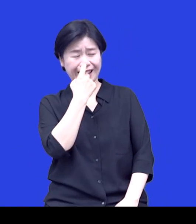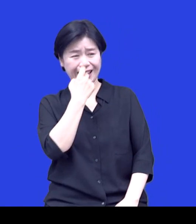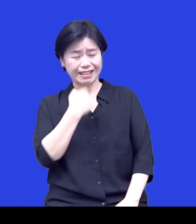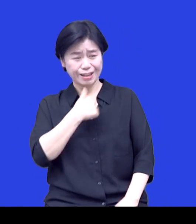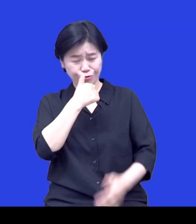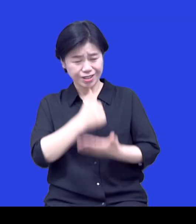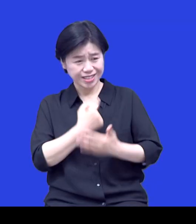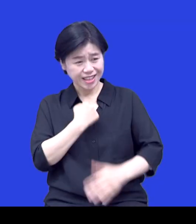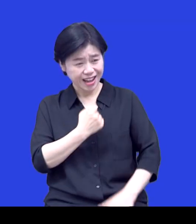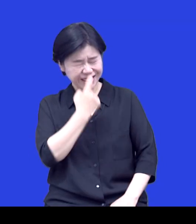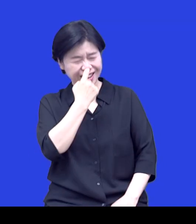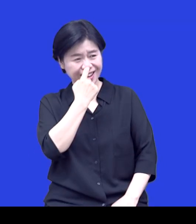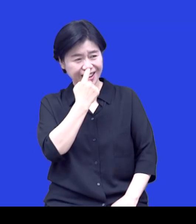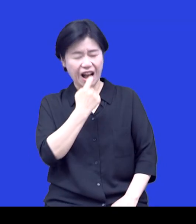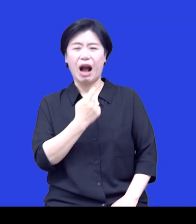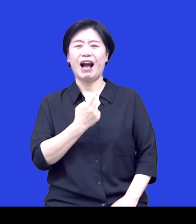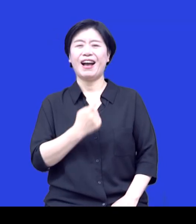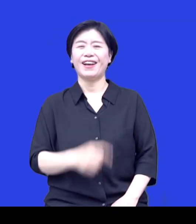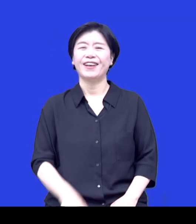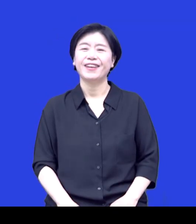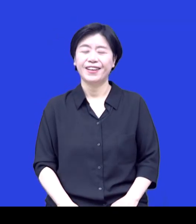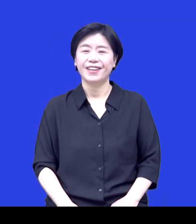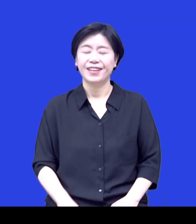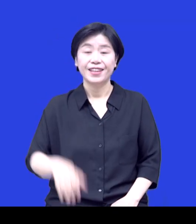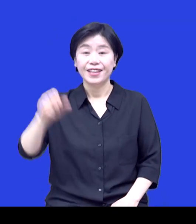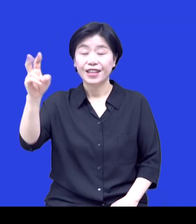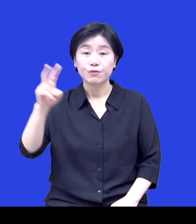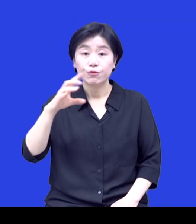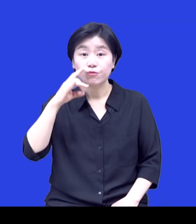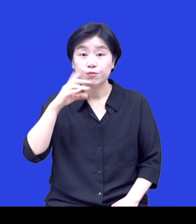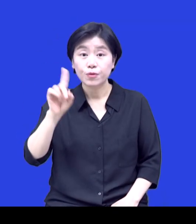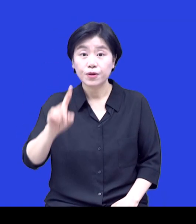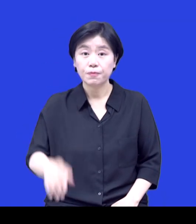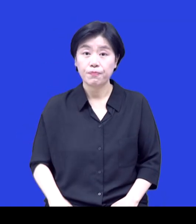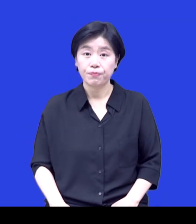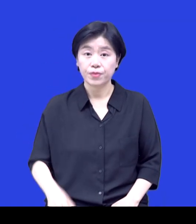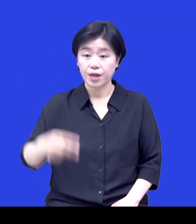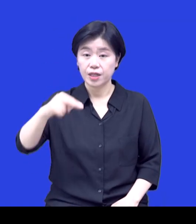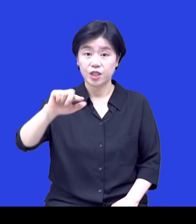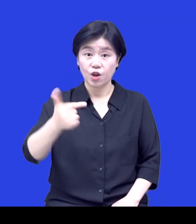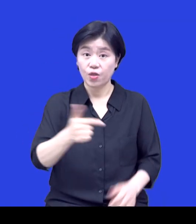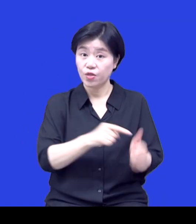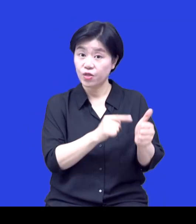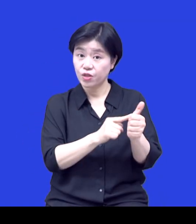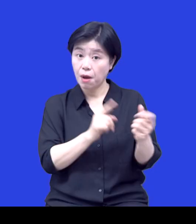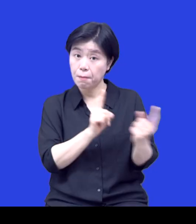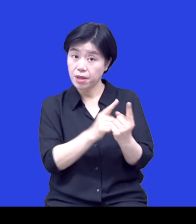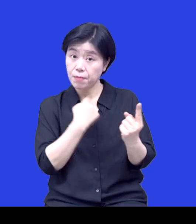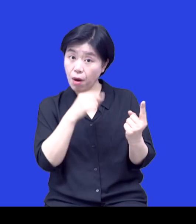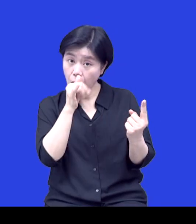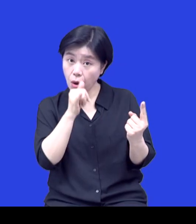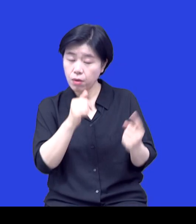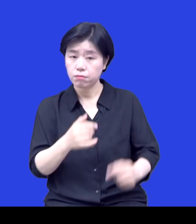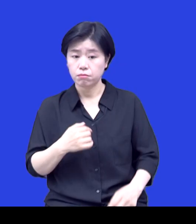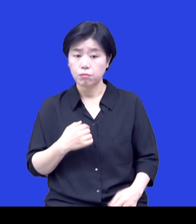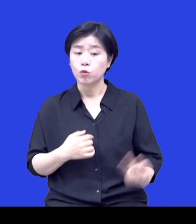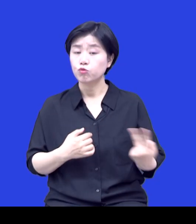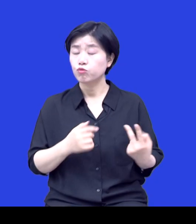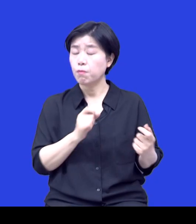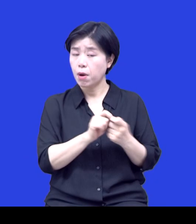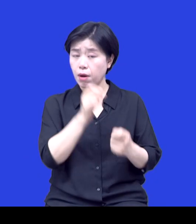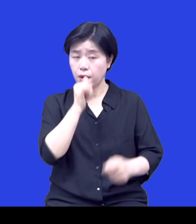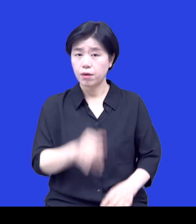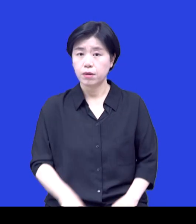오늘 작정하고 나오신 것 같은데. 뜨끔하네요. 아니 저 갑자기 궁금한 게 션을 직접 만나본 적이 있어요? 션 가까운 사이죠. 가까운 사이예요? 그럼요. 그러면 얘기가